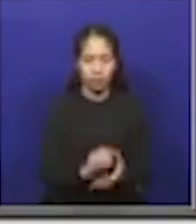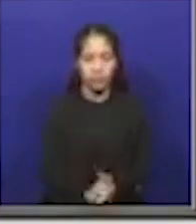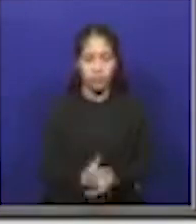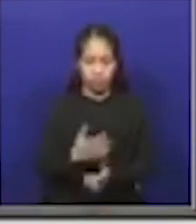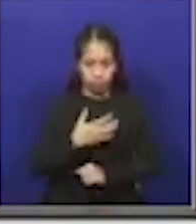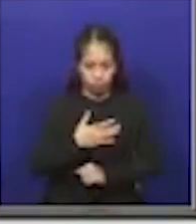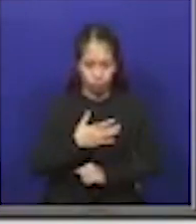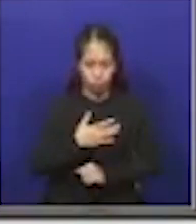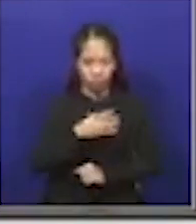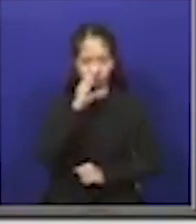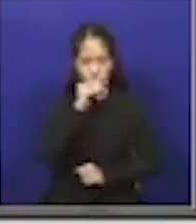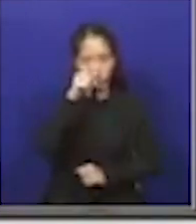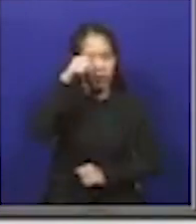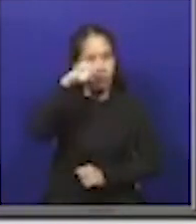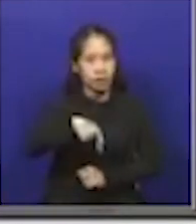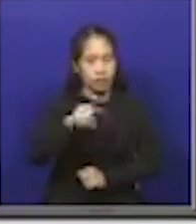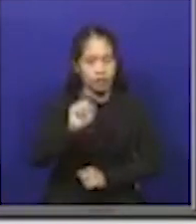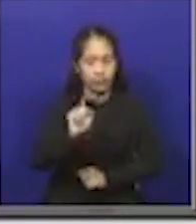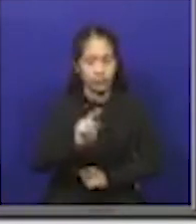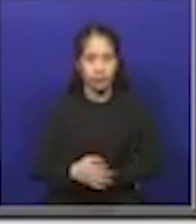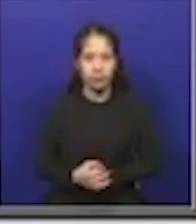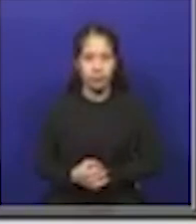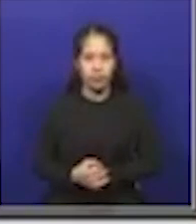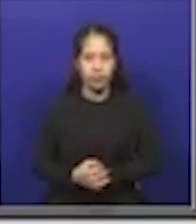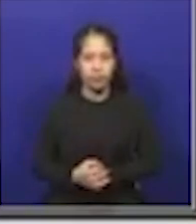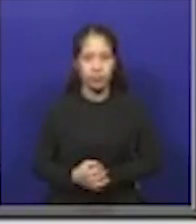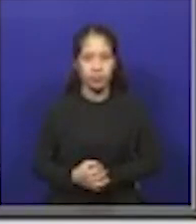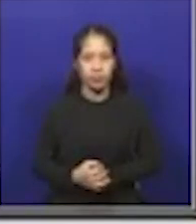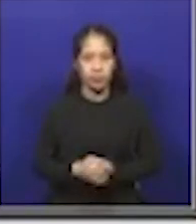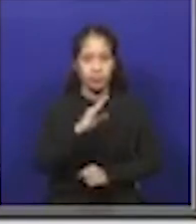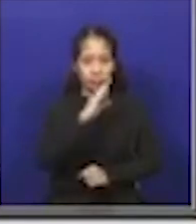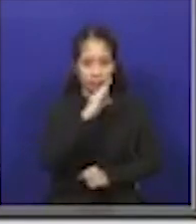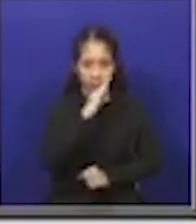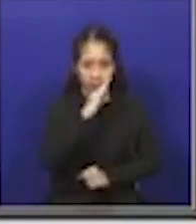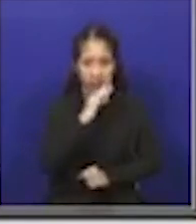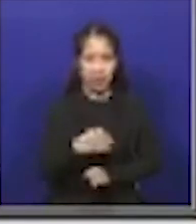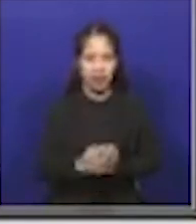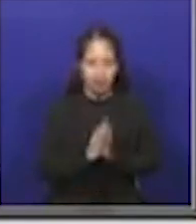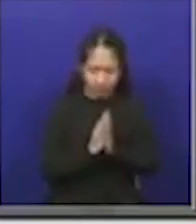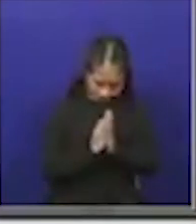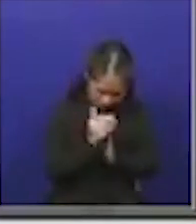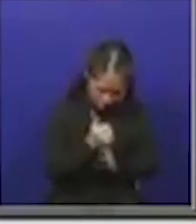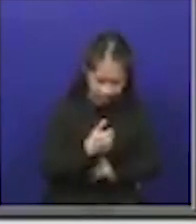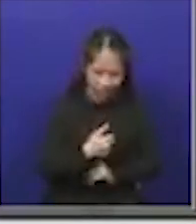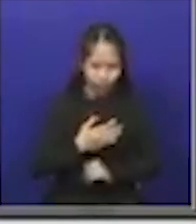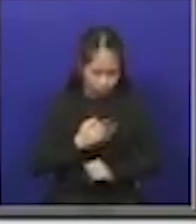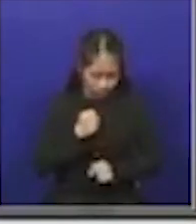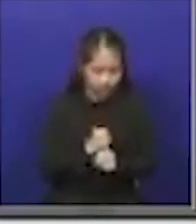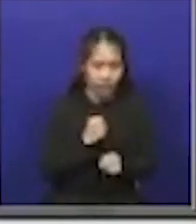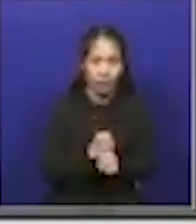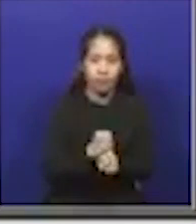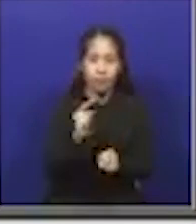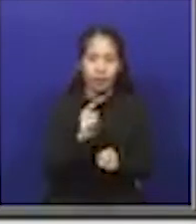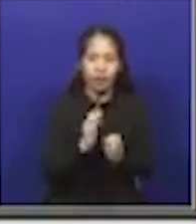ผมต้องย้ำไปกล่าวว่าถ้ากราบได้ผมจะกราบขอพระคุณ